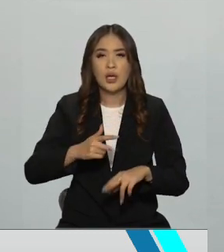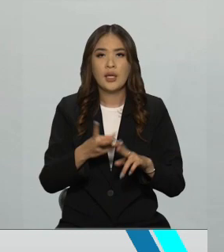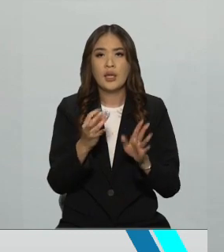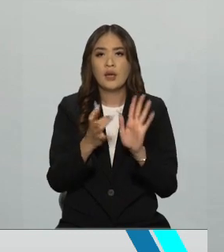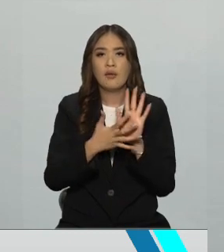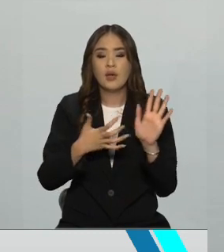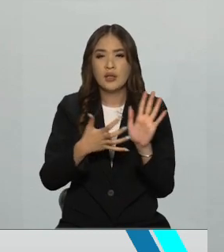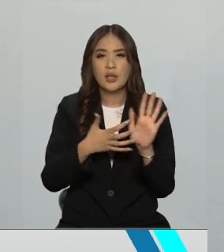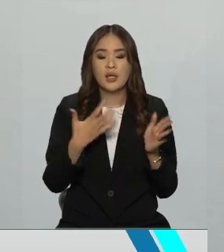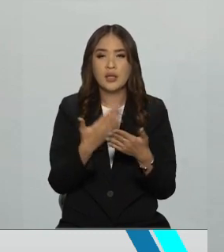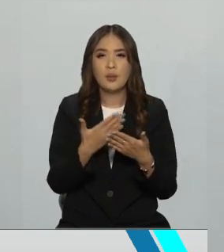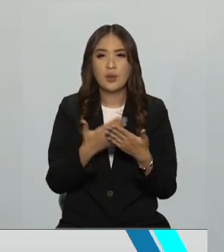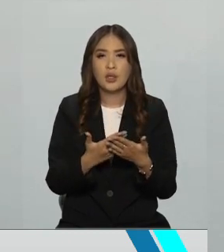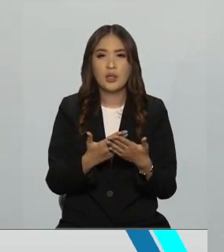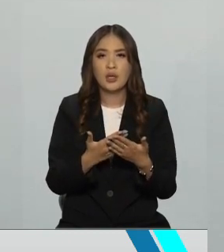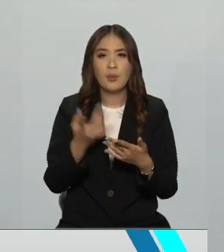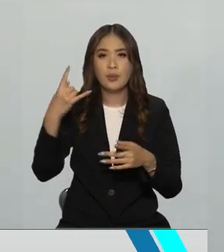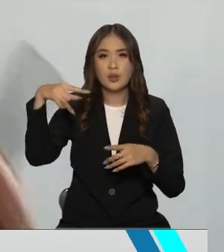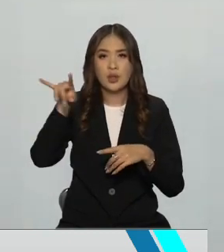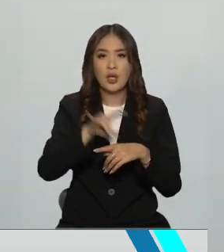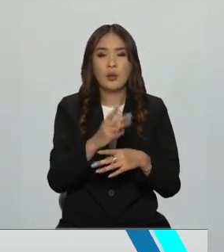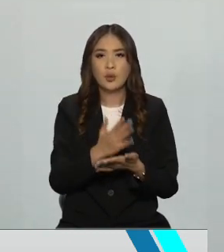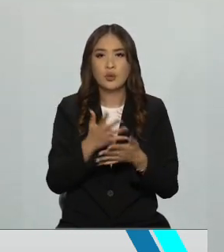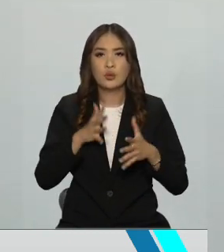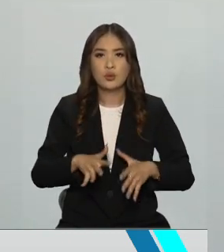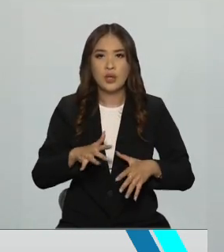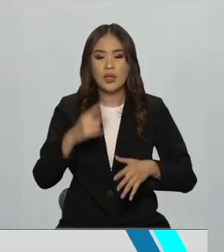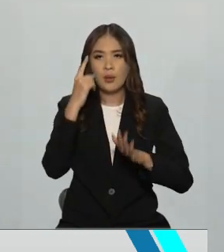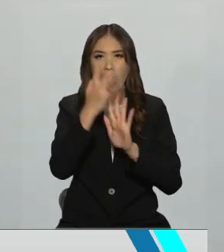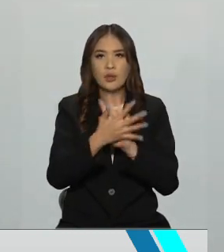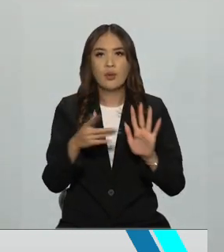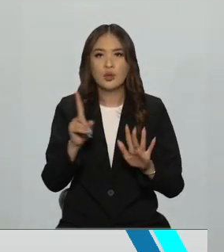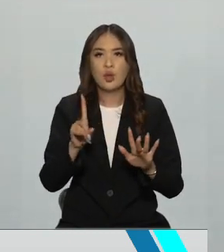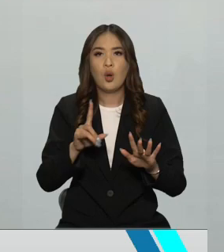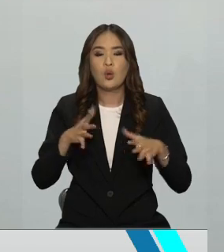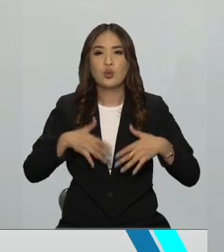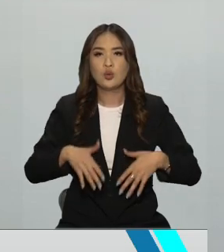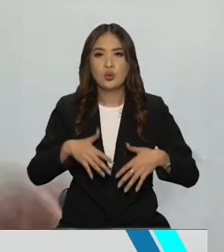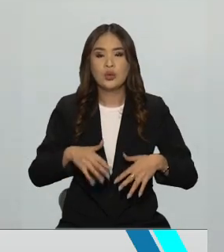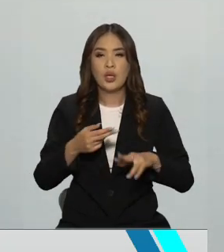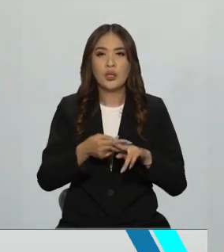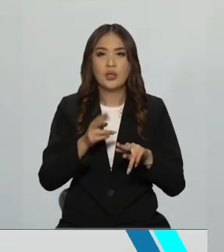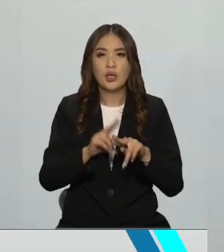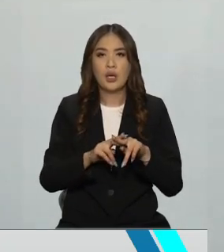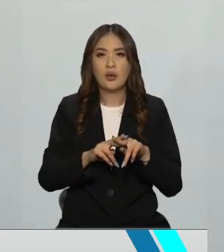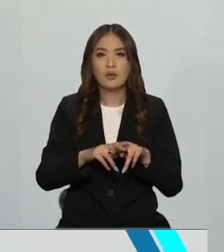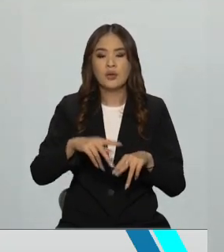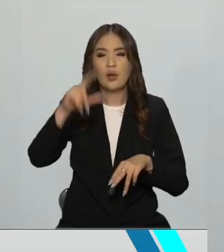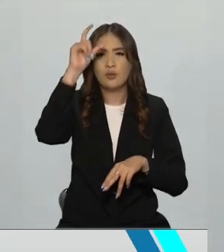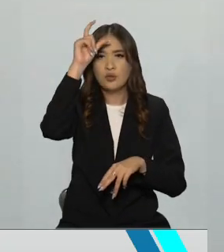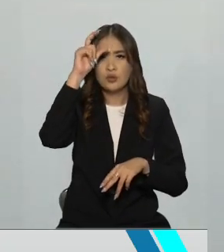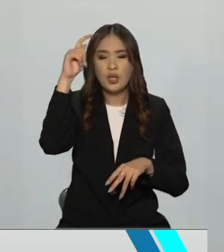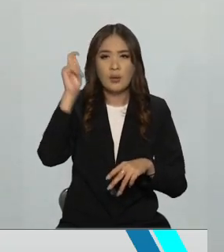хватает, вот знаете, когда ты там, допустим, прилетаешь в Грузию, ты понимаешь, ты в Грузии, да? Ты прилетаешь в Турцию, ты понимаешь, ты в Турции.